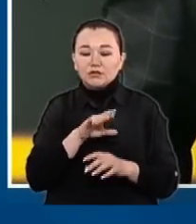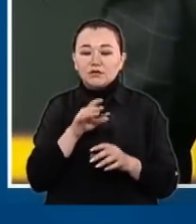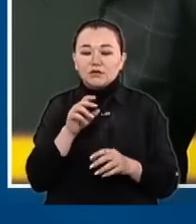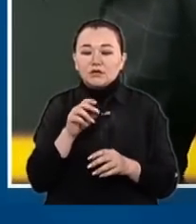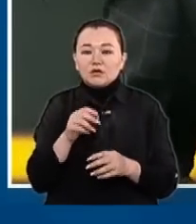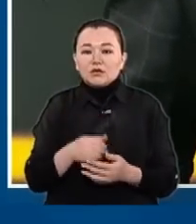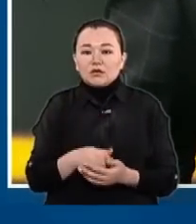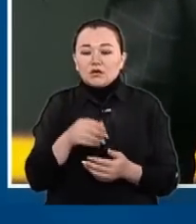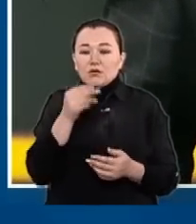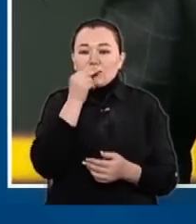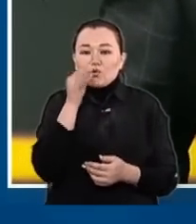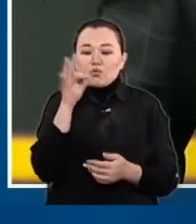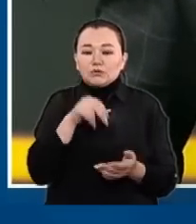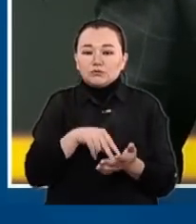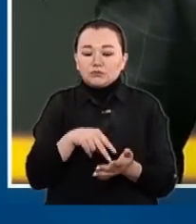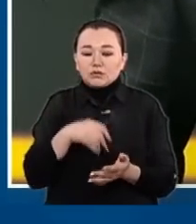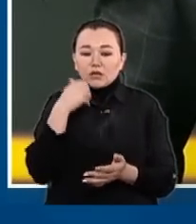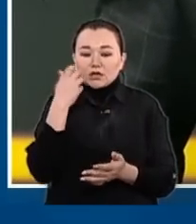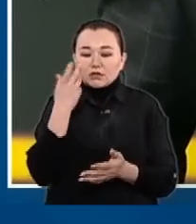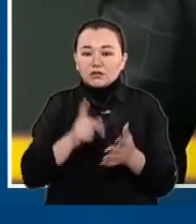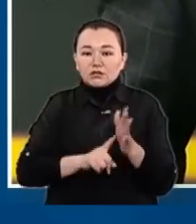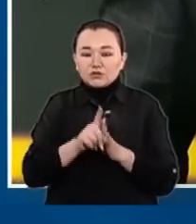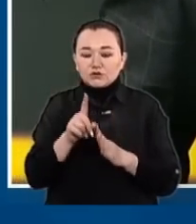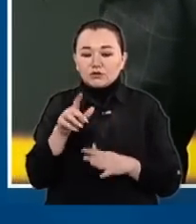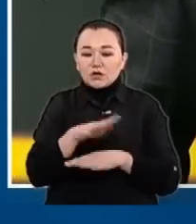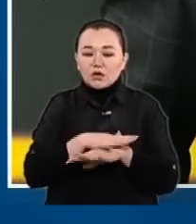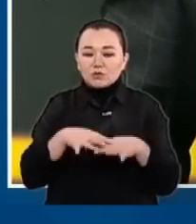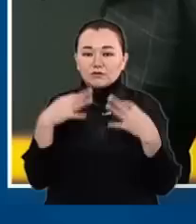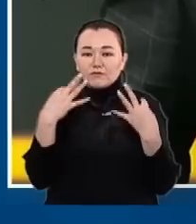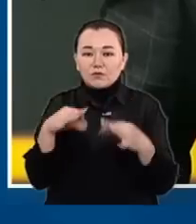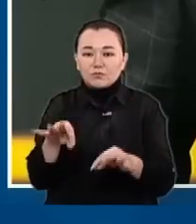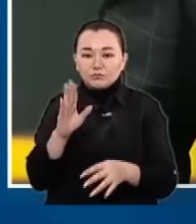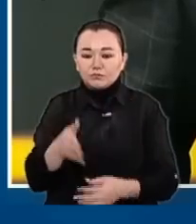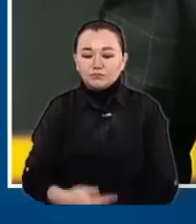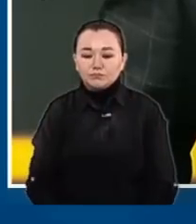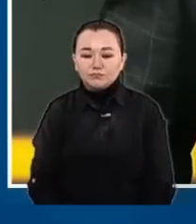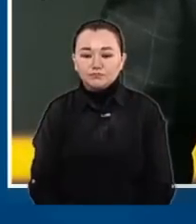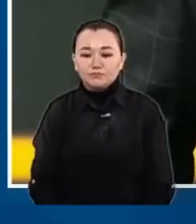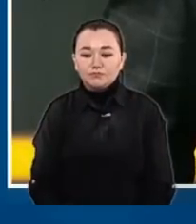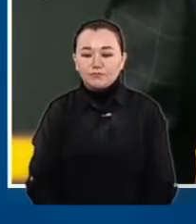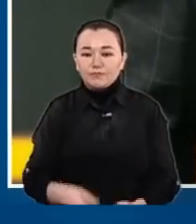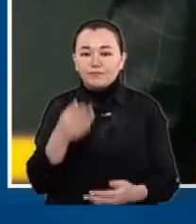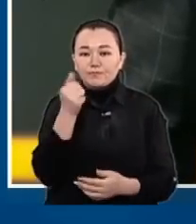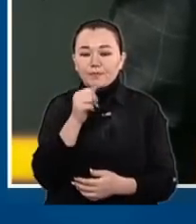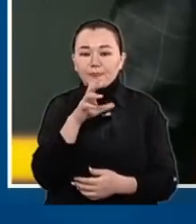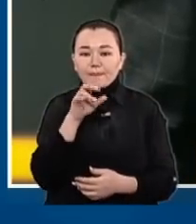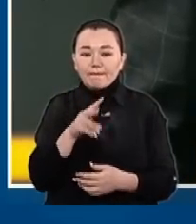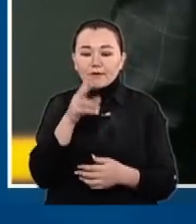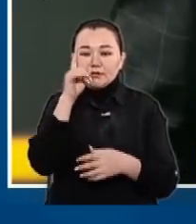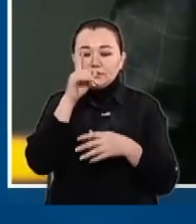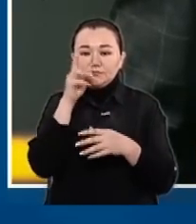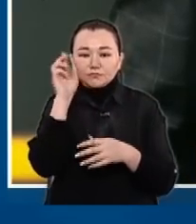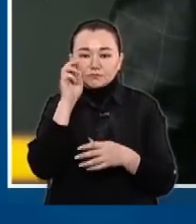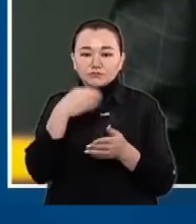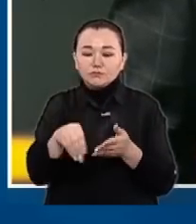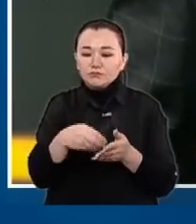Аршат, азық-түлік бағасы қашаннан бастап халыққа қол жетімді болады? Ия, асыл үкімет азық-түлік